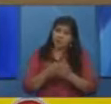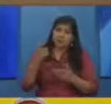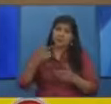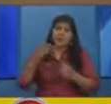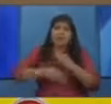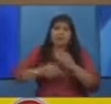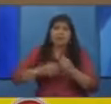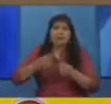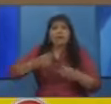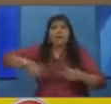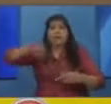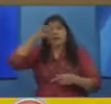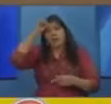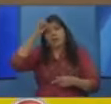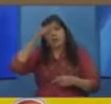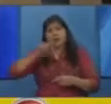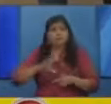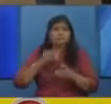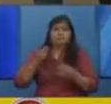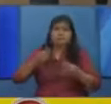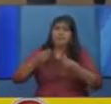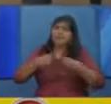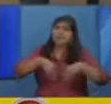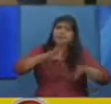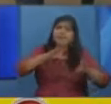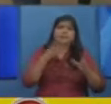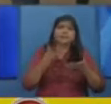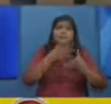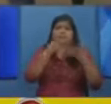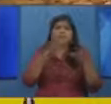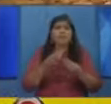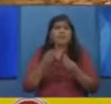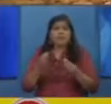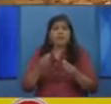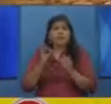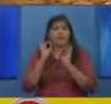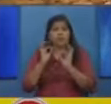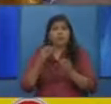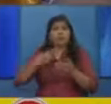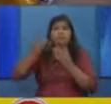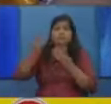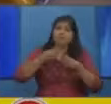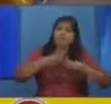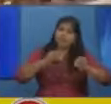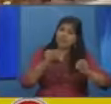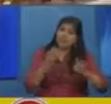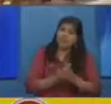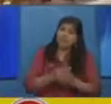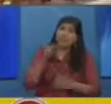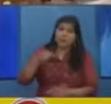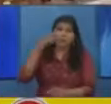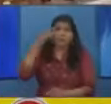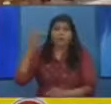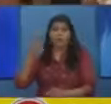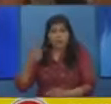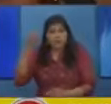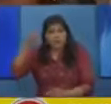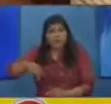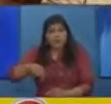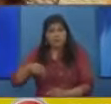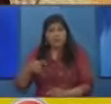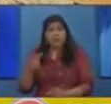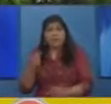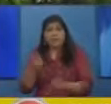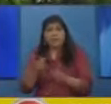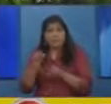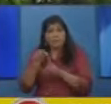किसान भारत में कहीं पर भी फसल बेच पा रहे हैं और उन्हें अच्छे दाम मिल रहे हैं। इसलिए उन्होंने सोचा कि इस एक्स्ट्रा